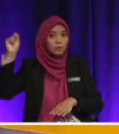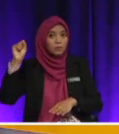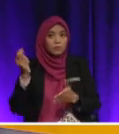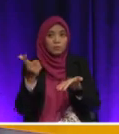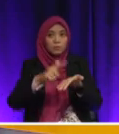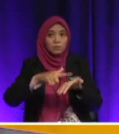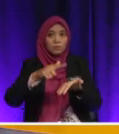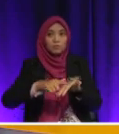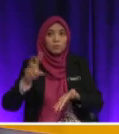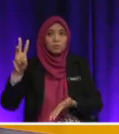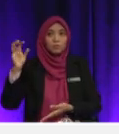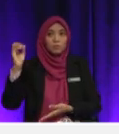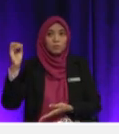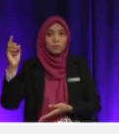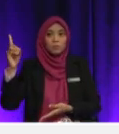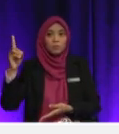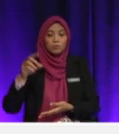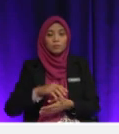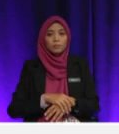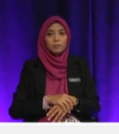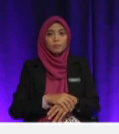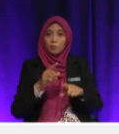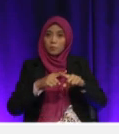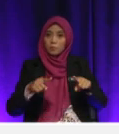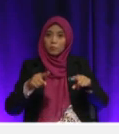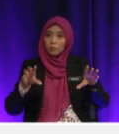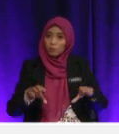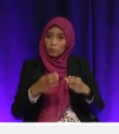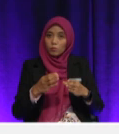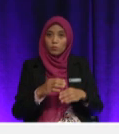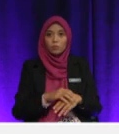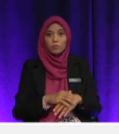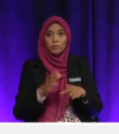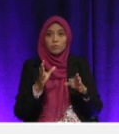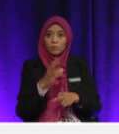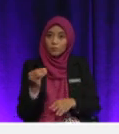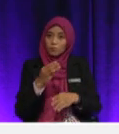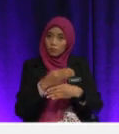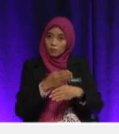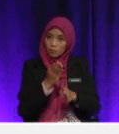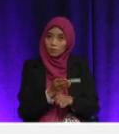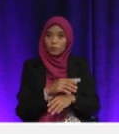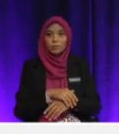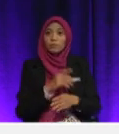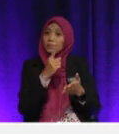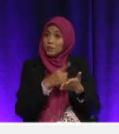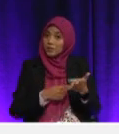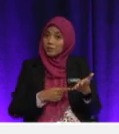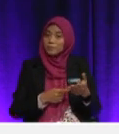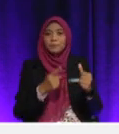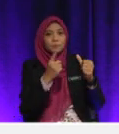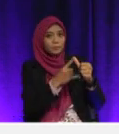juga Diterima ya tetapi dengan dibuat beberapa apa tindakannya ya yang